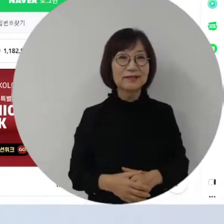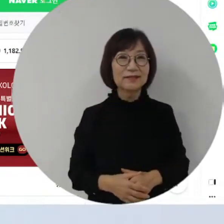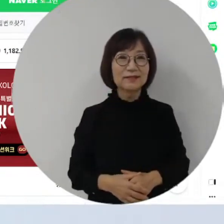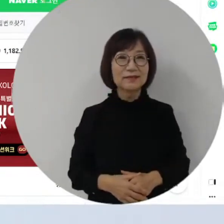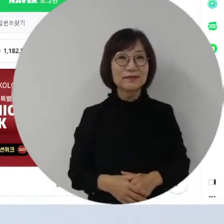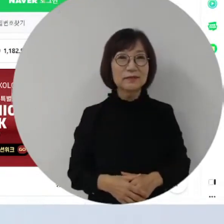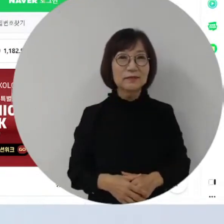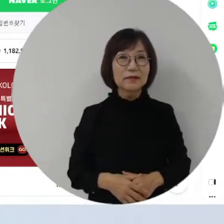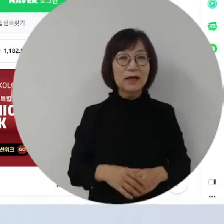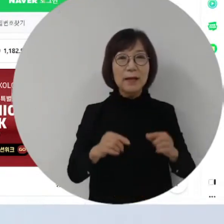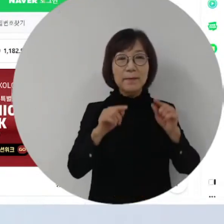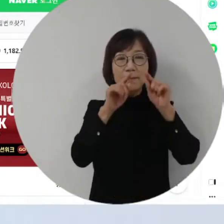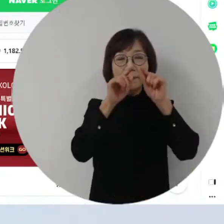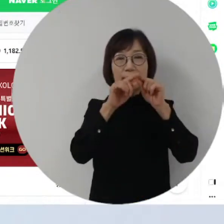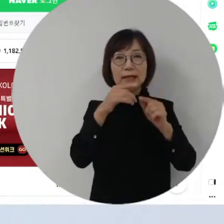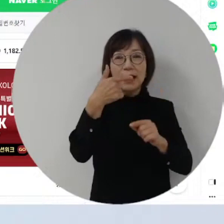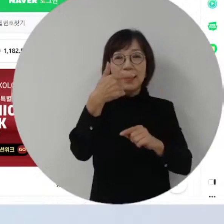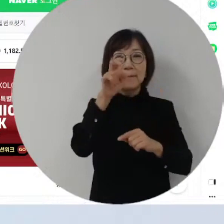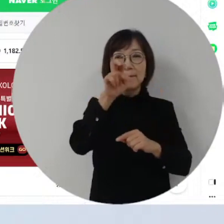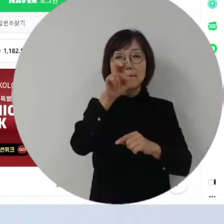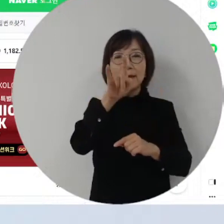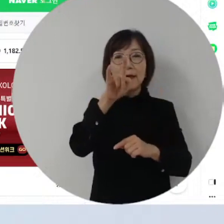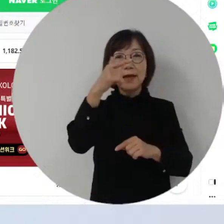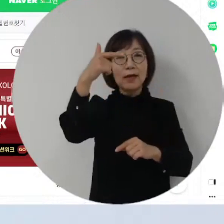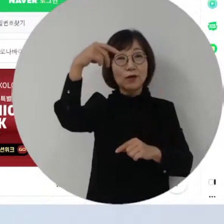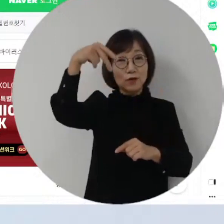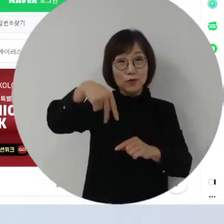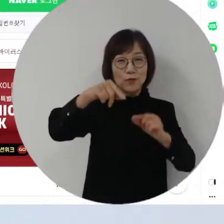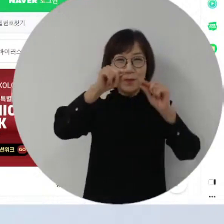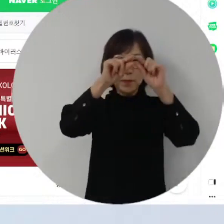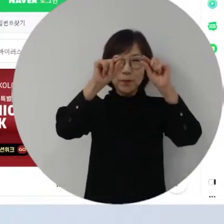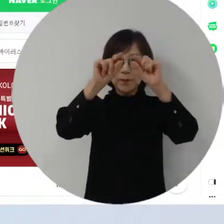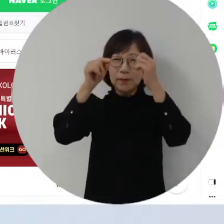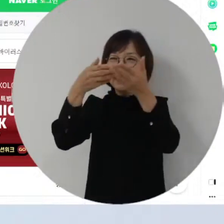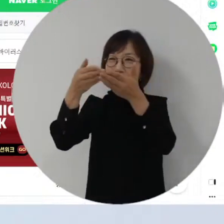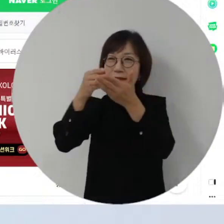이런 메뉴가 조금 네이버 웨일에 추가가 되어 있는 부분이긴 합니다.